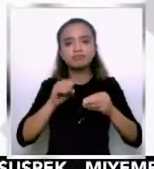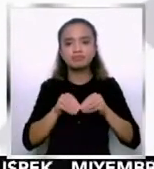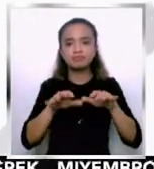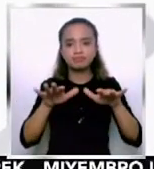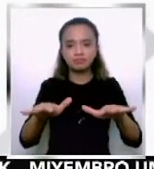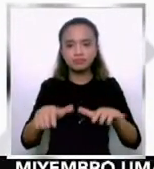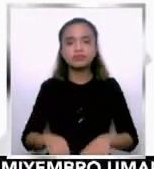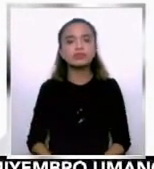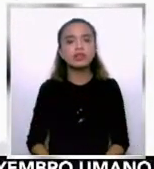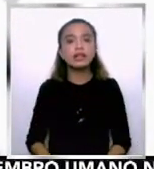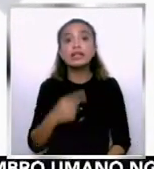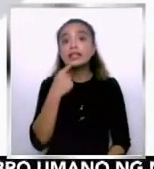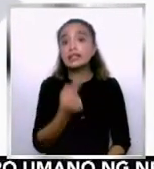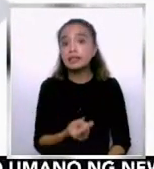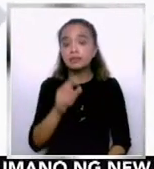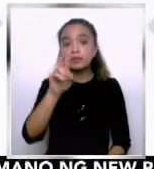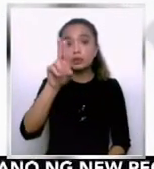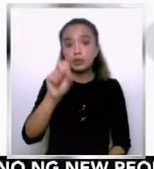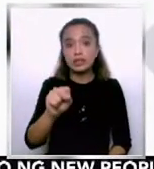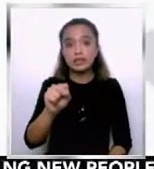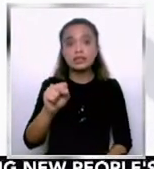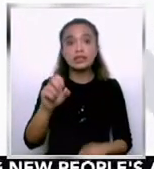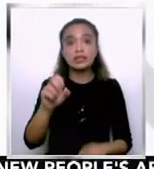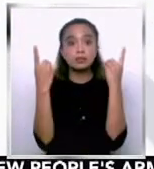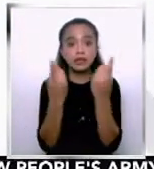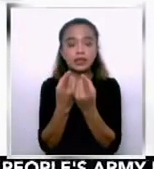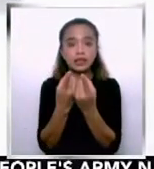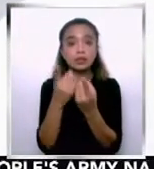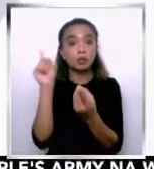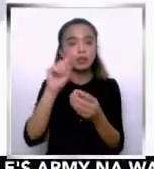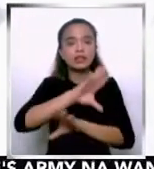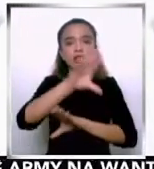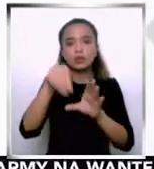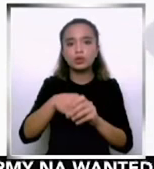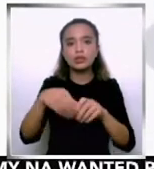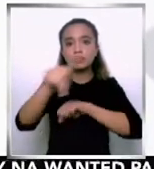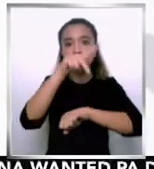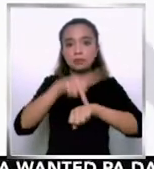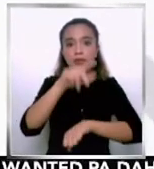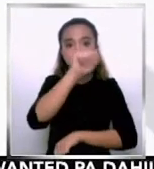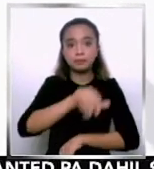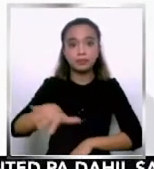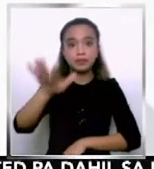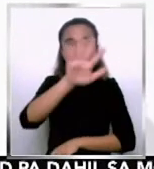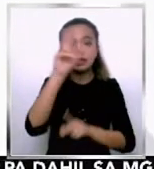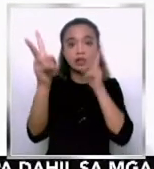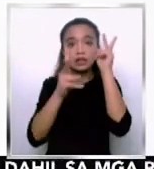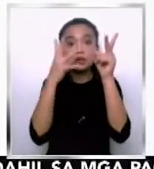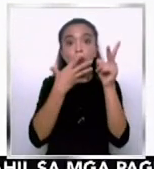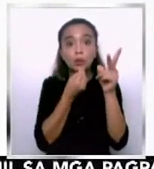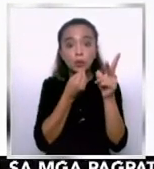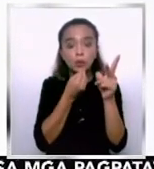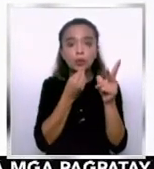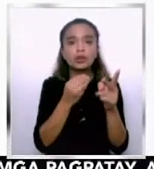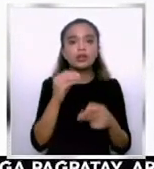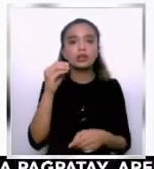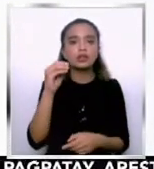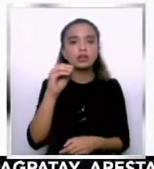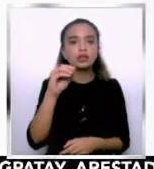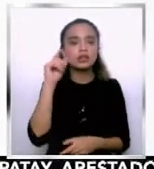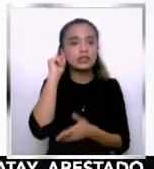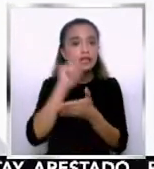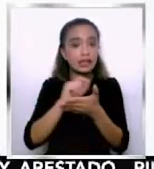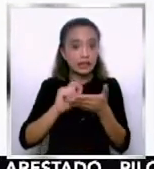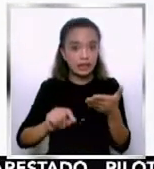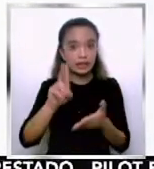pahayag, inanunsyo ng U.S. State Department na kabilang ang Pilipinas sa Asian countries na bibisitahin ni Deputy Secretary of State Wendy Sherman mula June 5